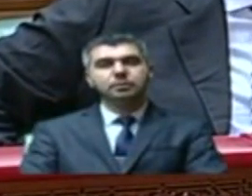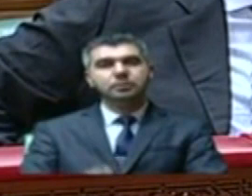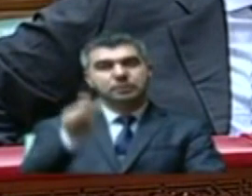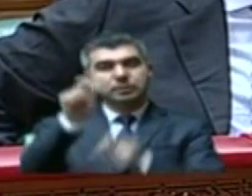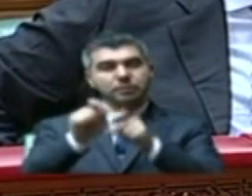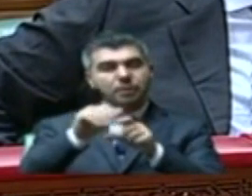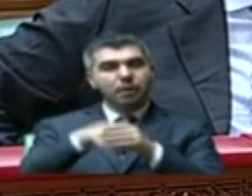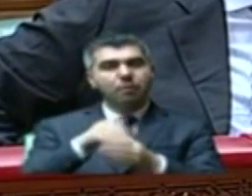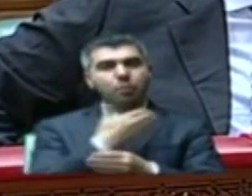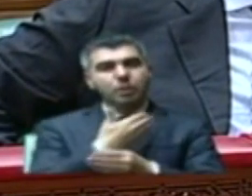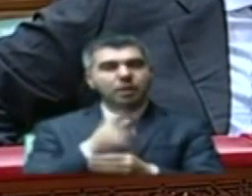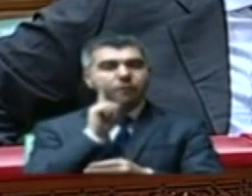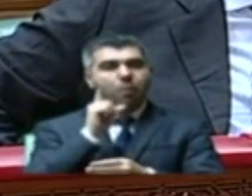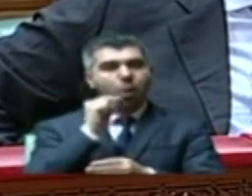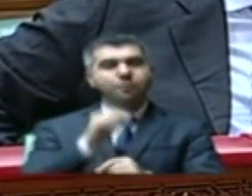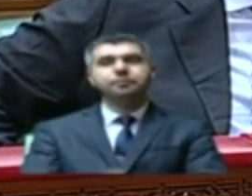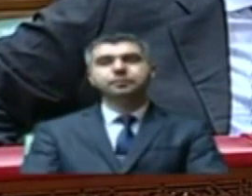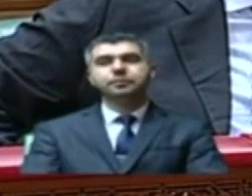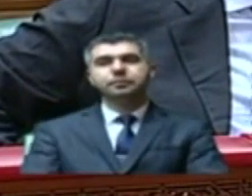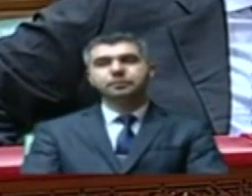المستشارين والمستشارات،